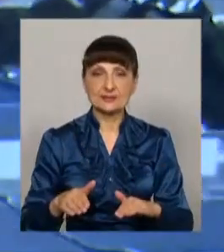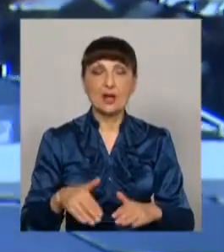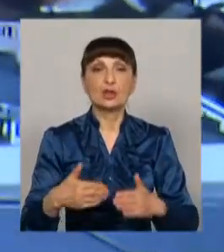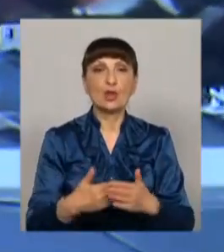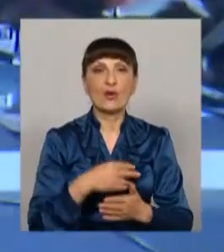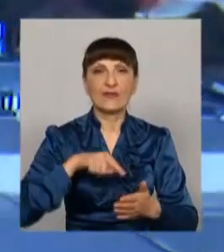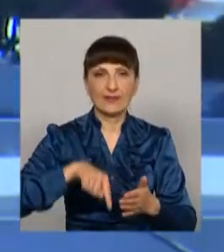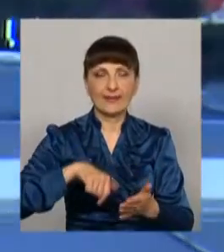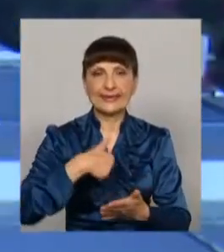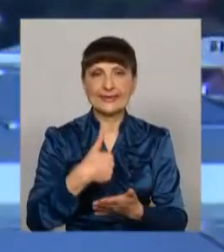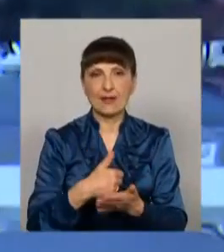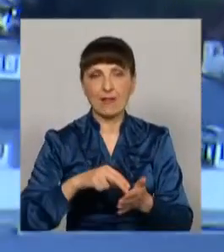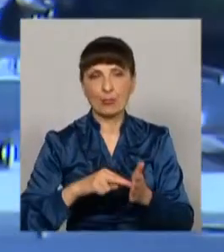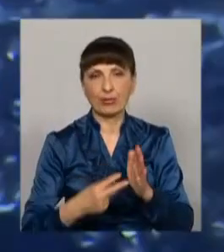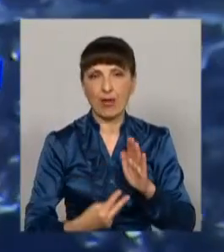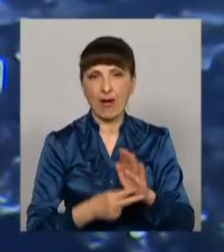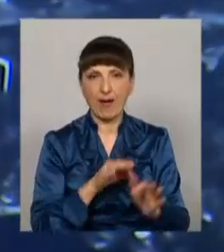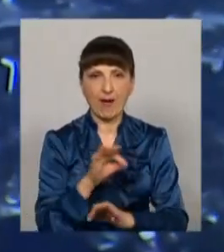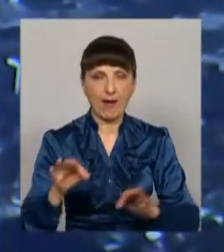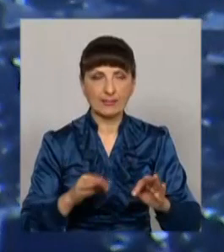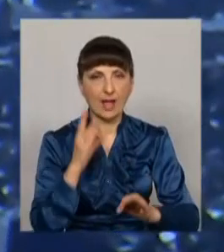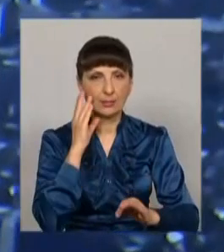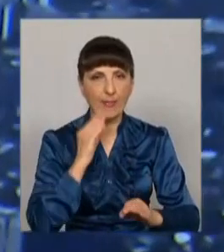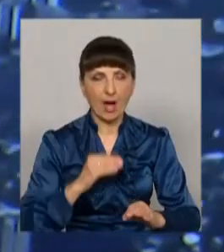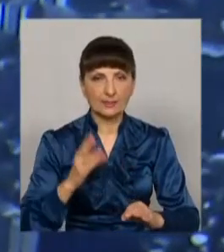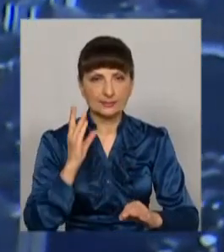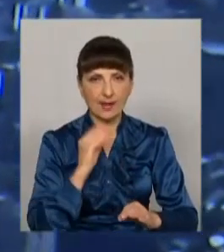плане. В новом генеральном плане, естественно,